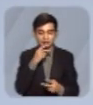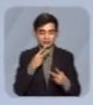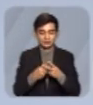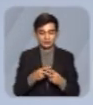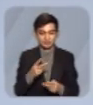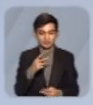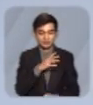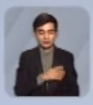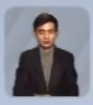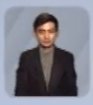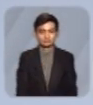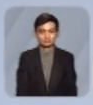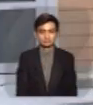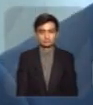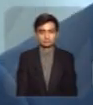ограничения свободы.